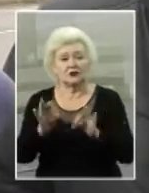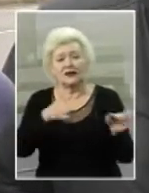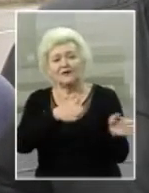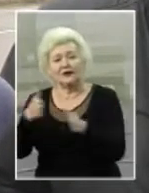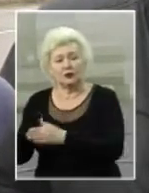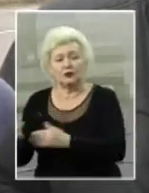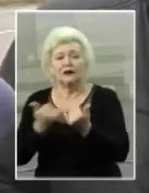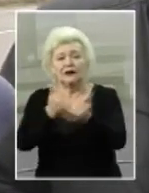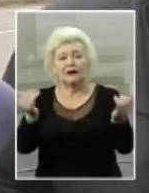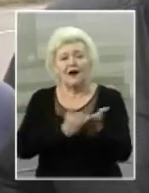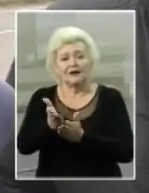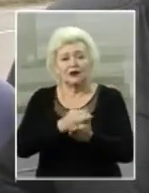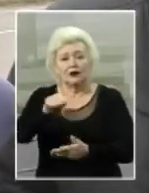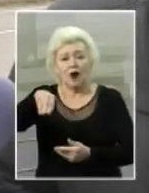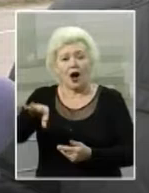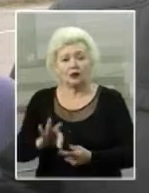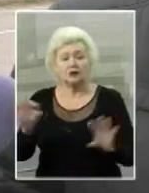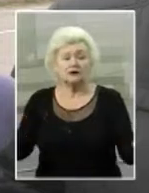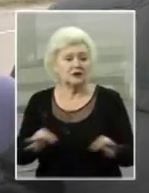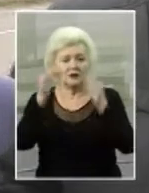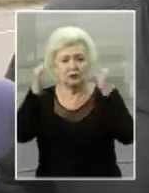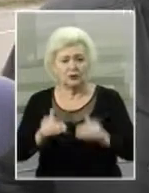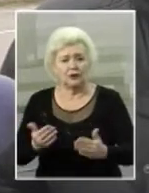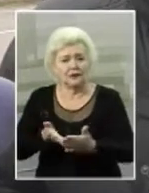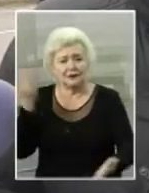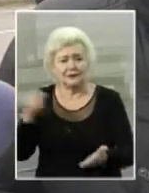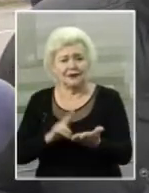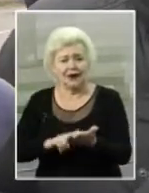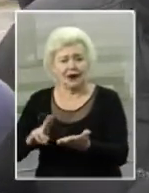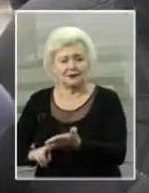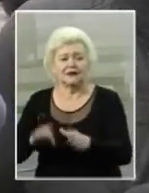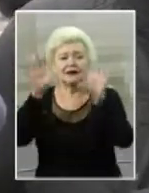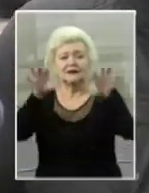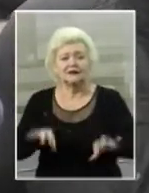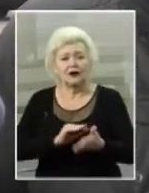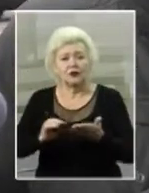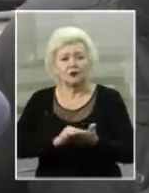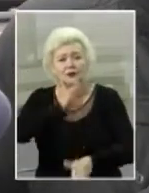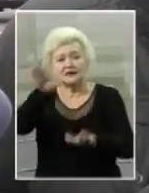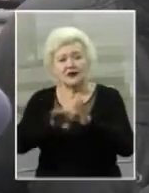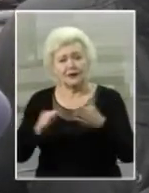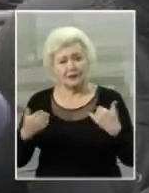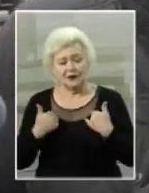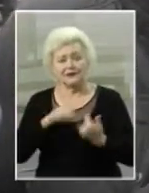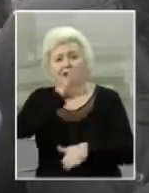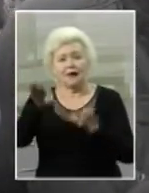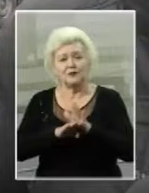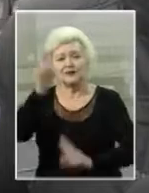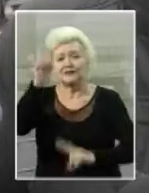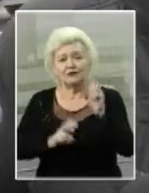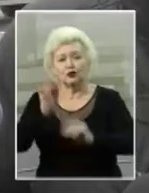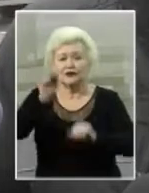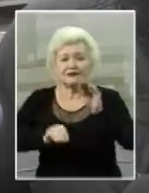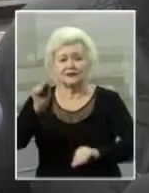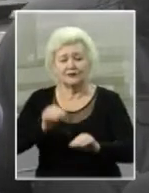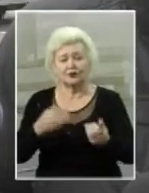відхилили. Для ветеранів АТО жодної знижки, не зняли акциз. Закон прописали под себе, под заводы, которые складывают машины,